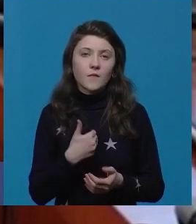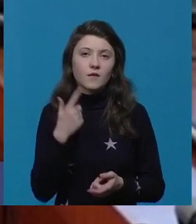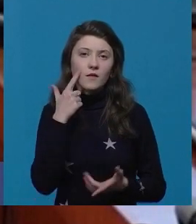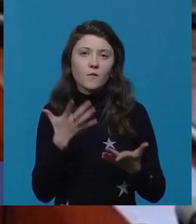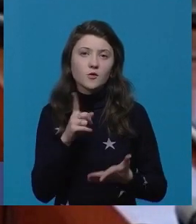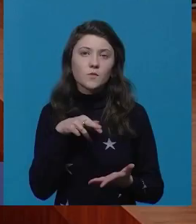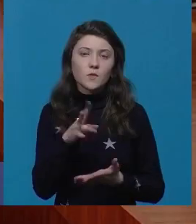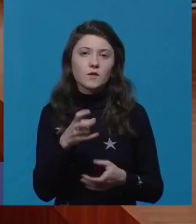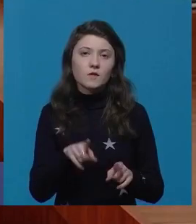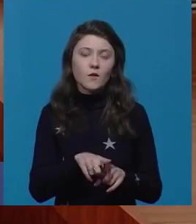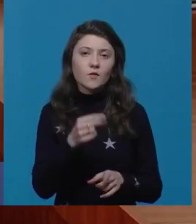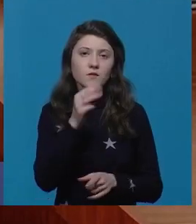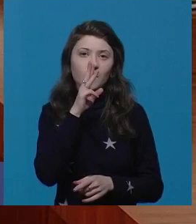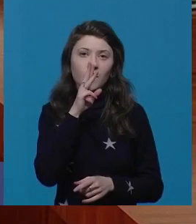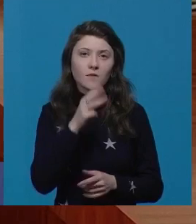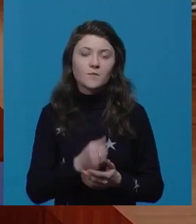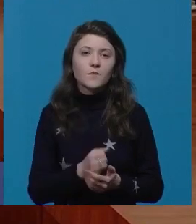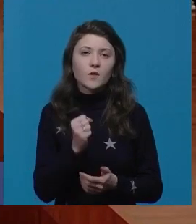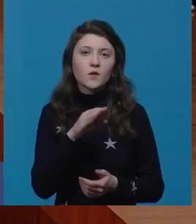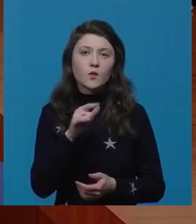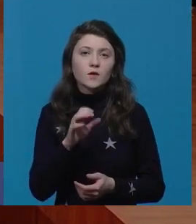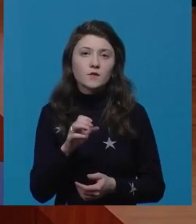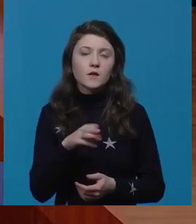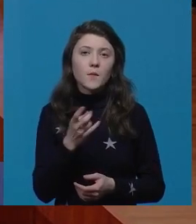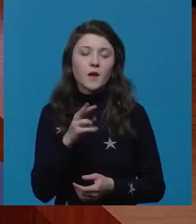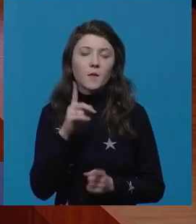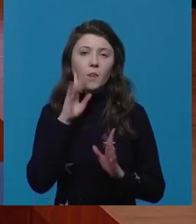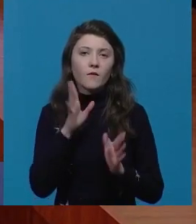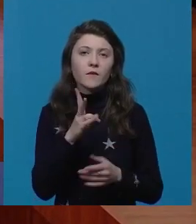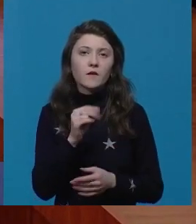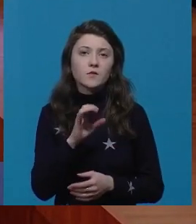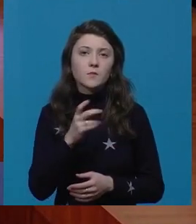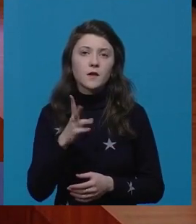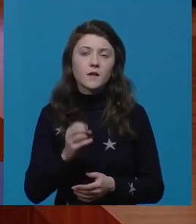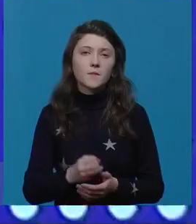таку зарплату. Антоніна Тугас, Тетяна Беляк, новини Суспільне, Житомир.